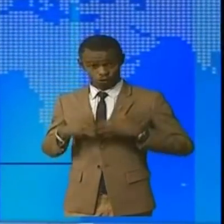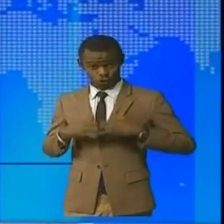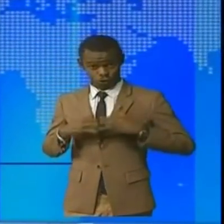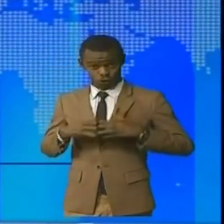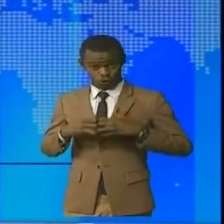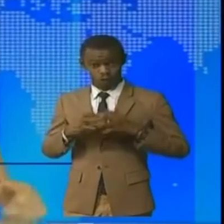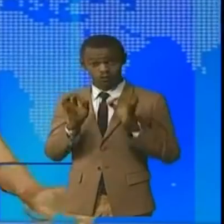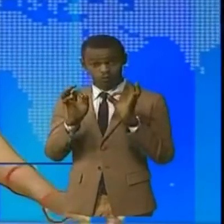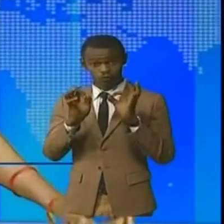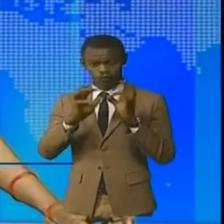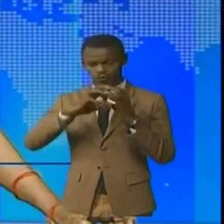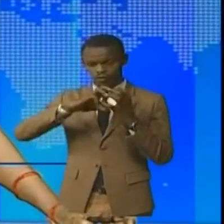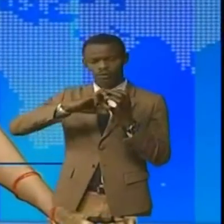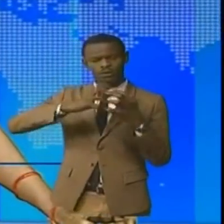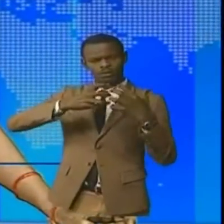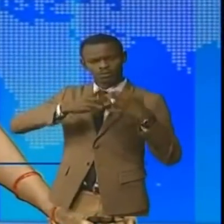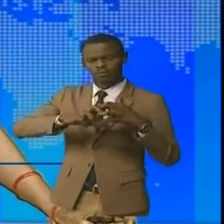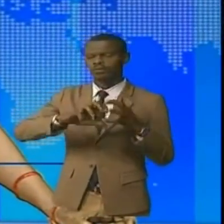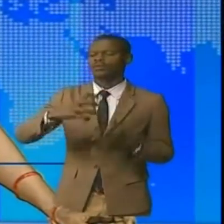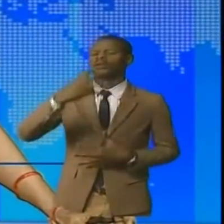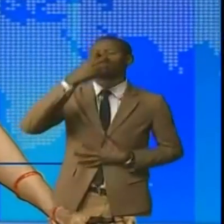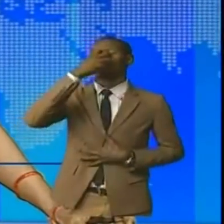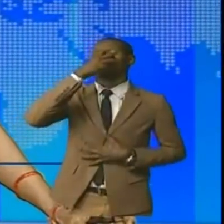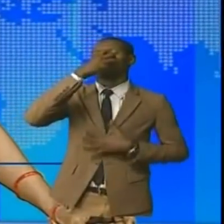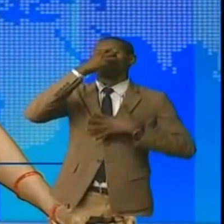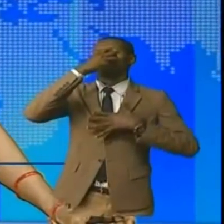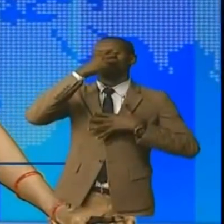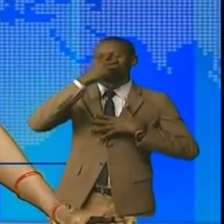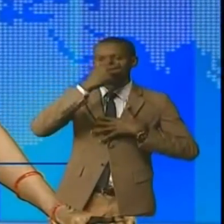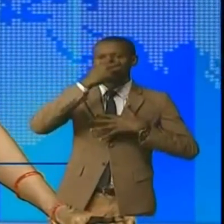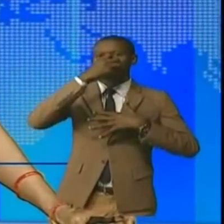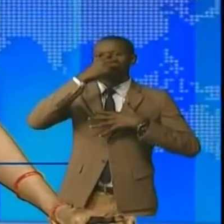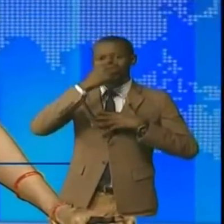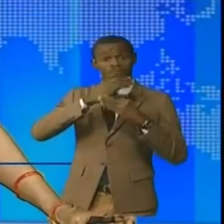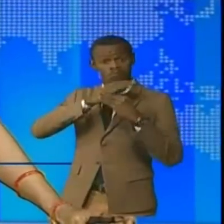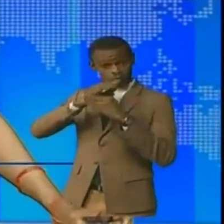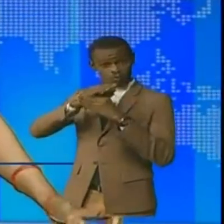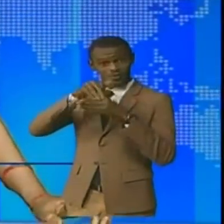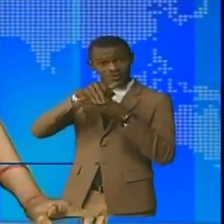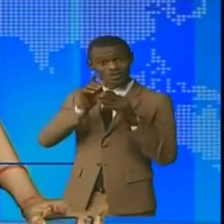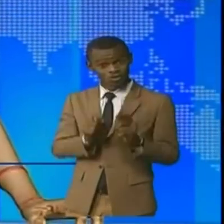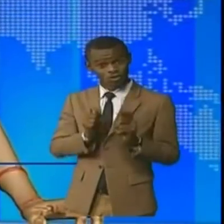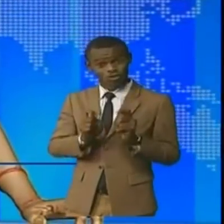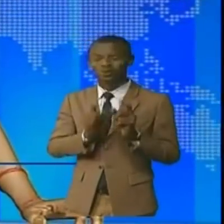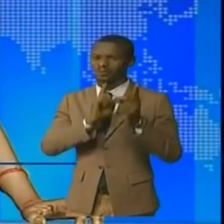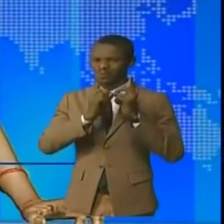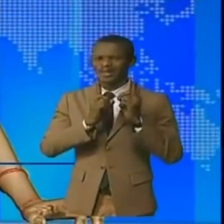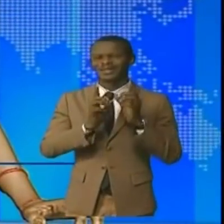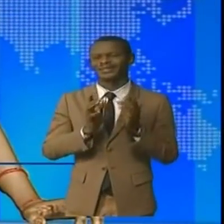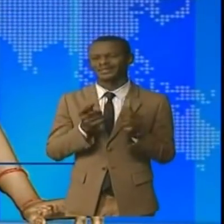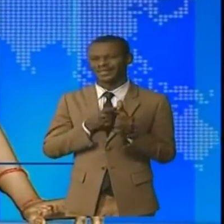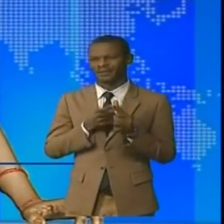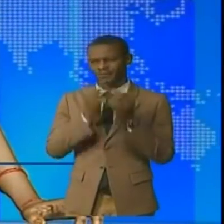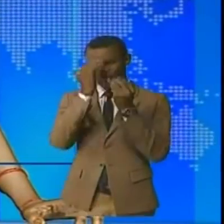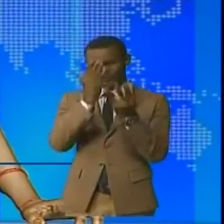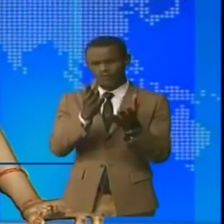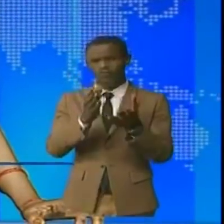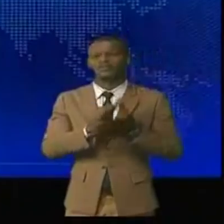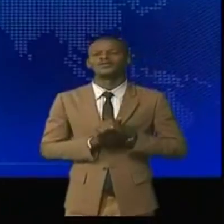un respirateur pour la prise en charge sanitaire des patients. On en parle dans ce journal, mais tout d'abord, l'actualité.